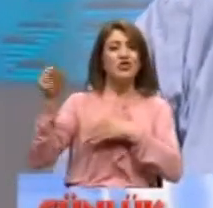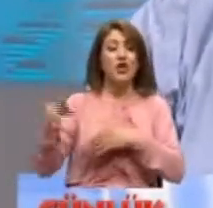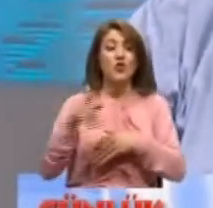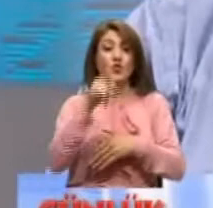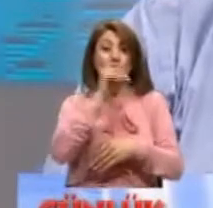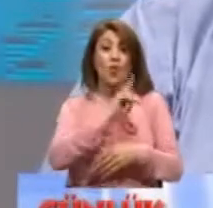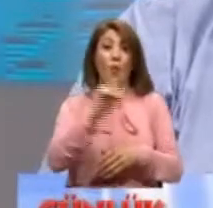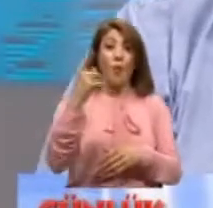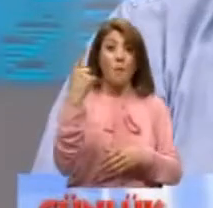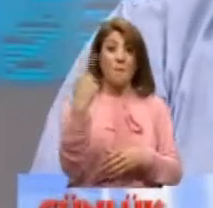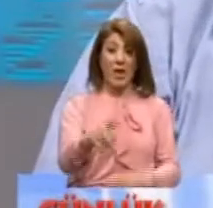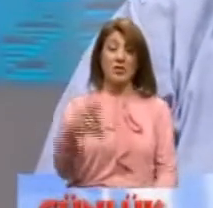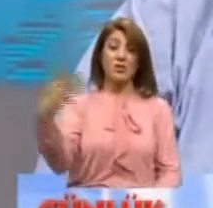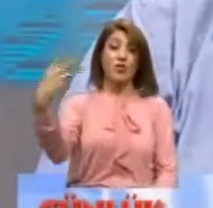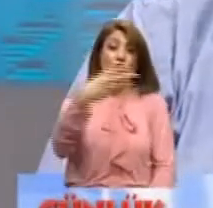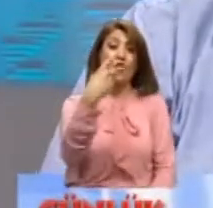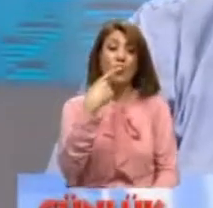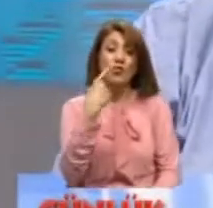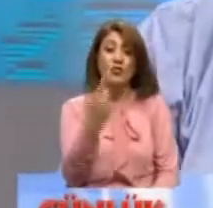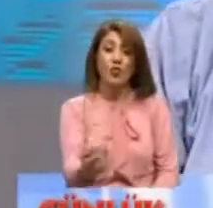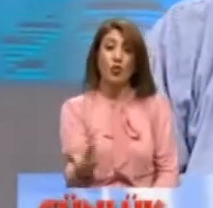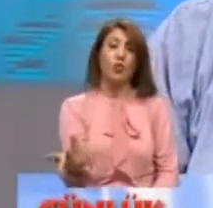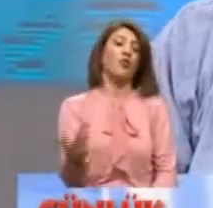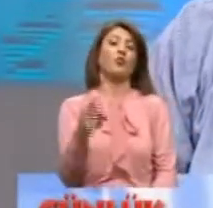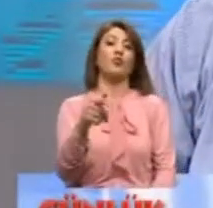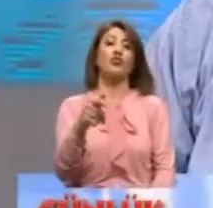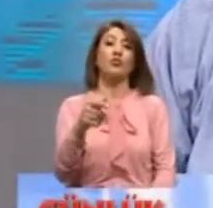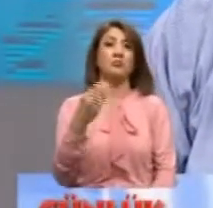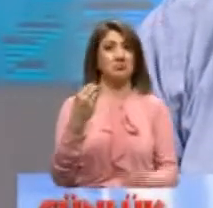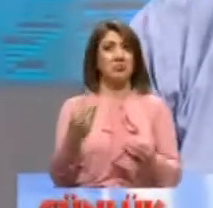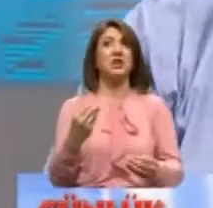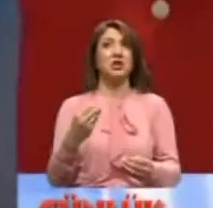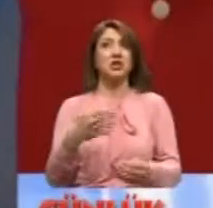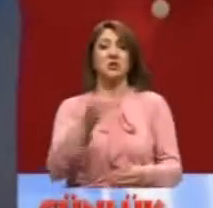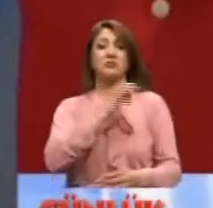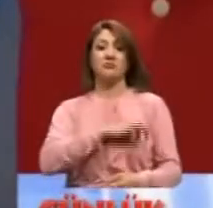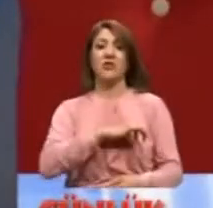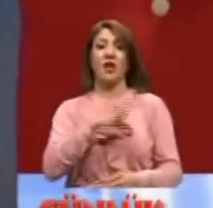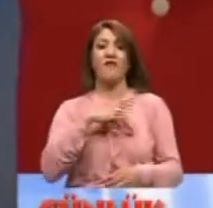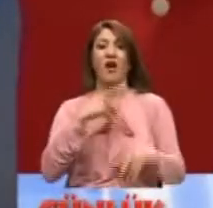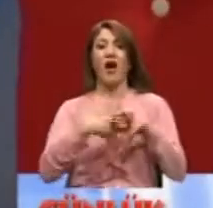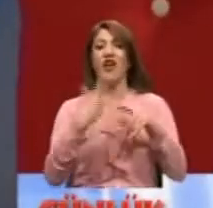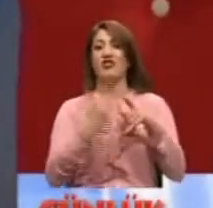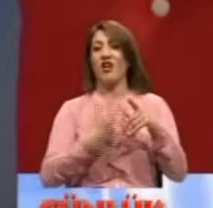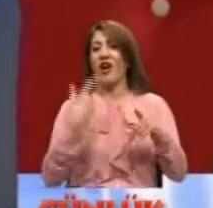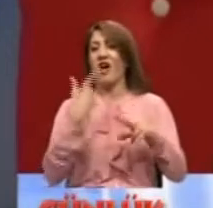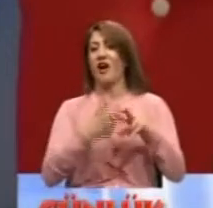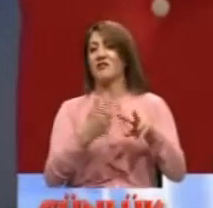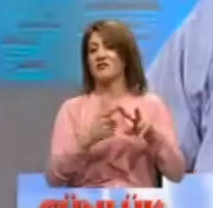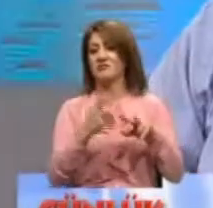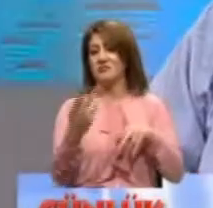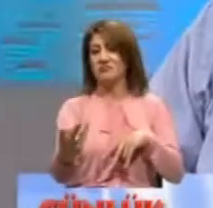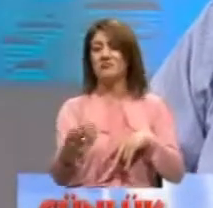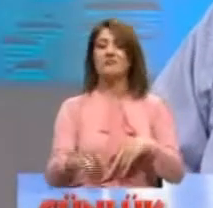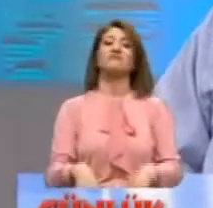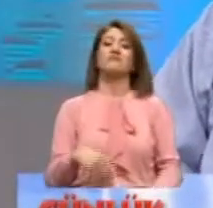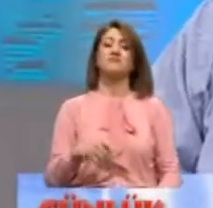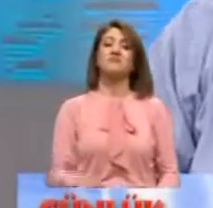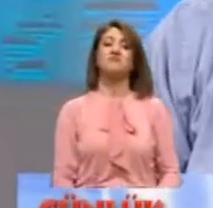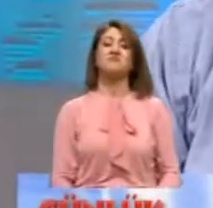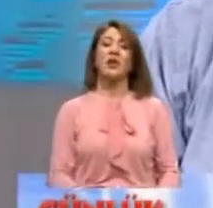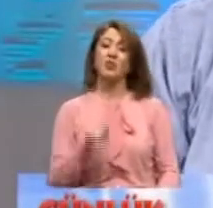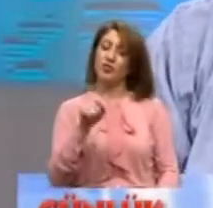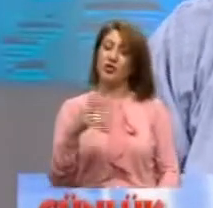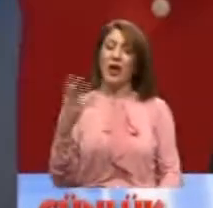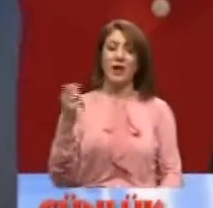bin euro diyor değil mi? Evet. Doğru musun? Kelepir. Vay vay ya. Kelepir var. Demek ki iyi kazanıyor bu ajanlar. İyi kazanıyorlar. Onu da evet, şimdi sıra onda zaten. Sıra onda mı? Evet.